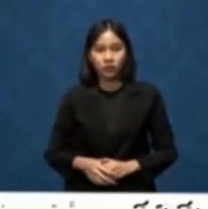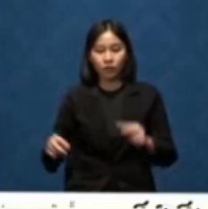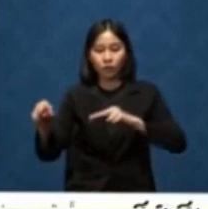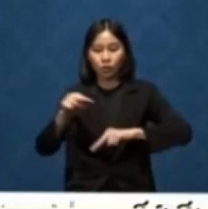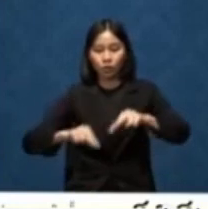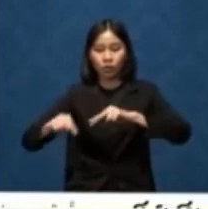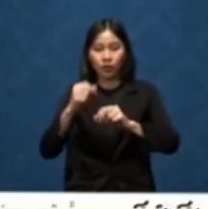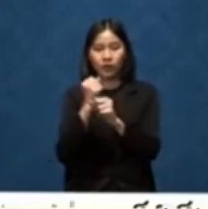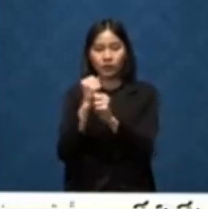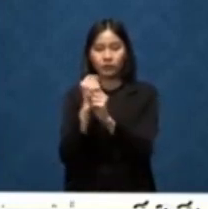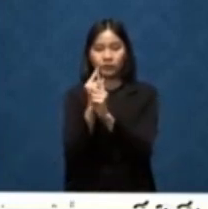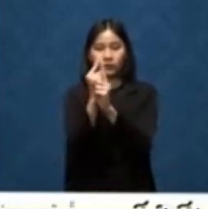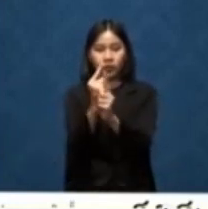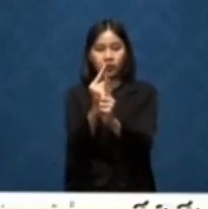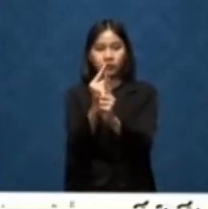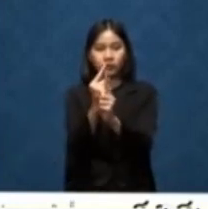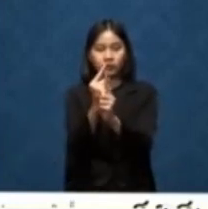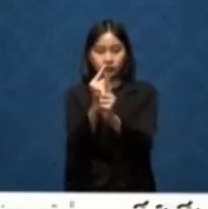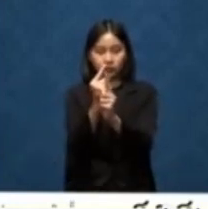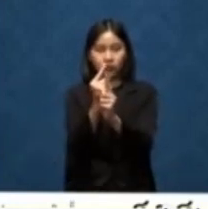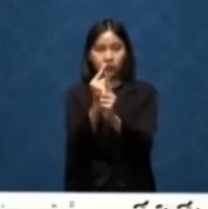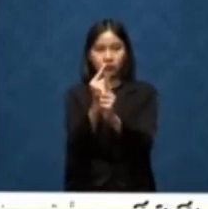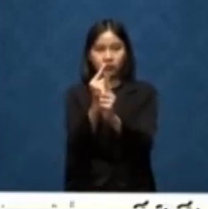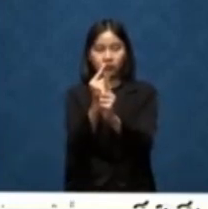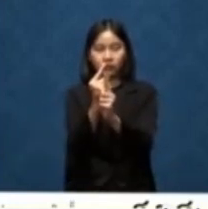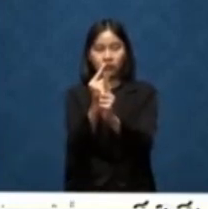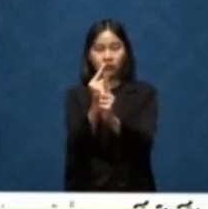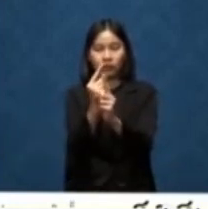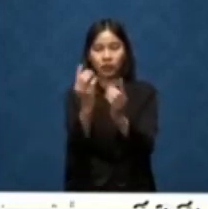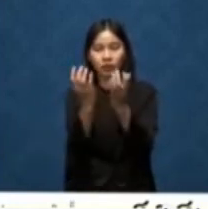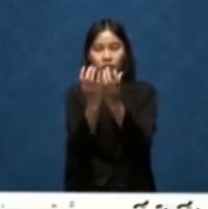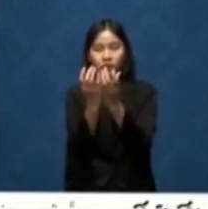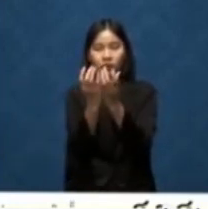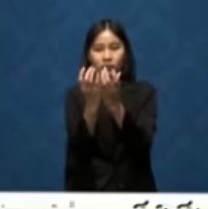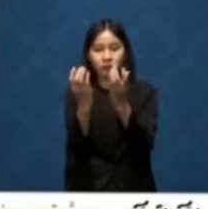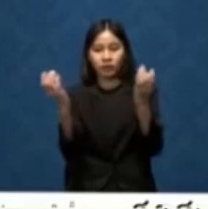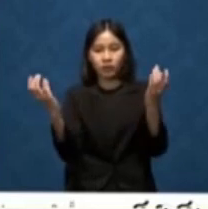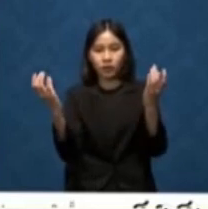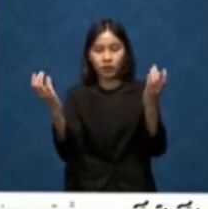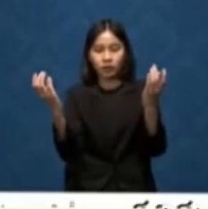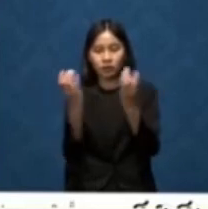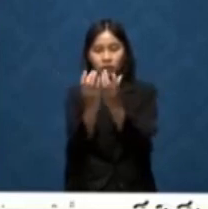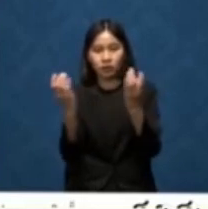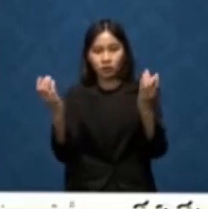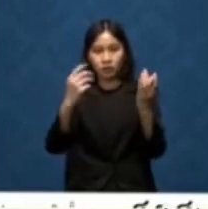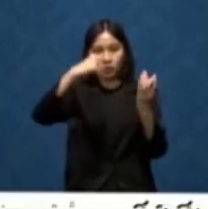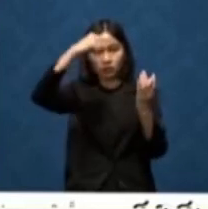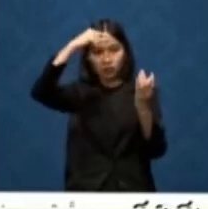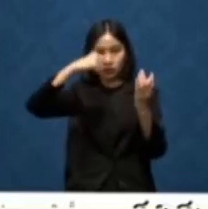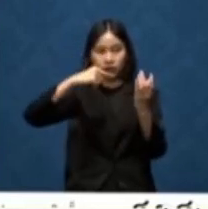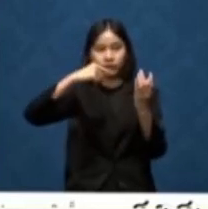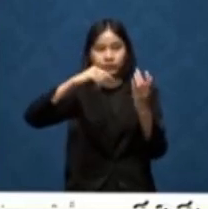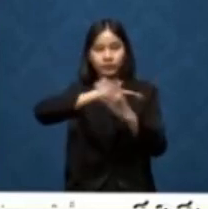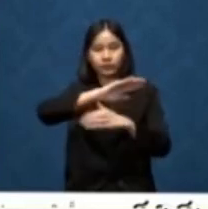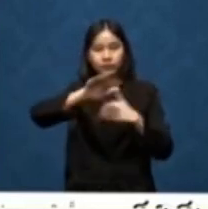ชนทั้งจะรักษาไว้และปฏิบัติตามทั้งจากรักษาไว้และปฏิบัติตามซึ่ง